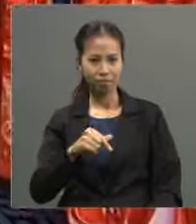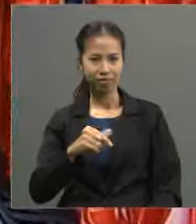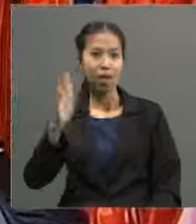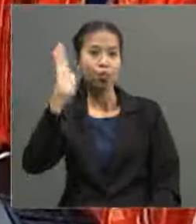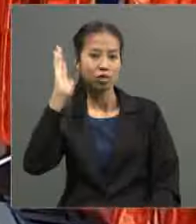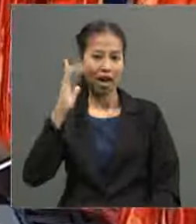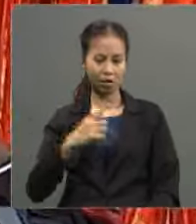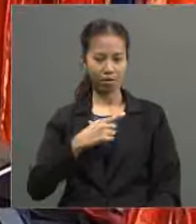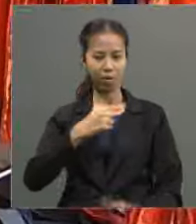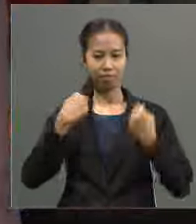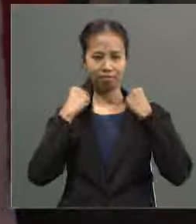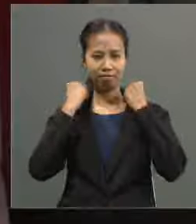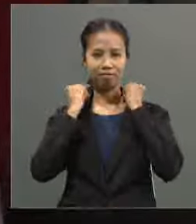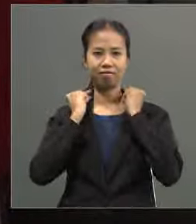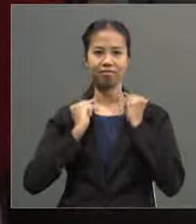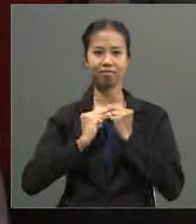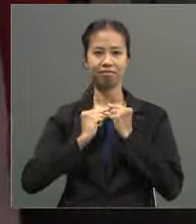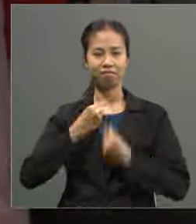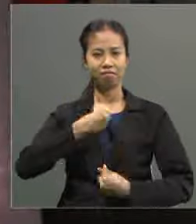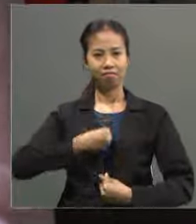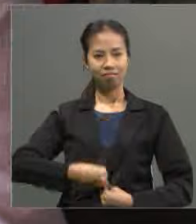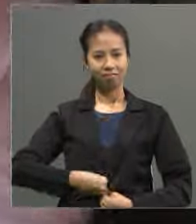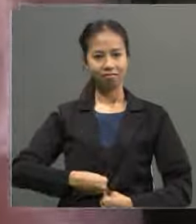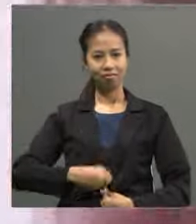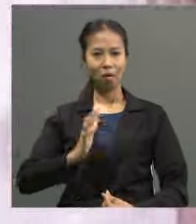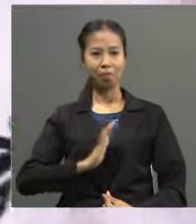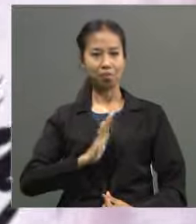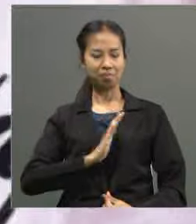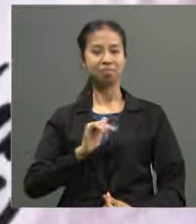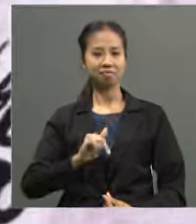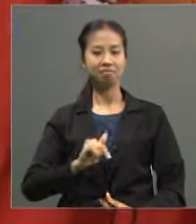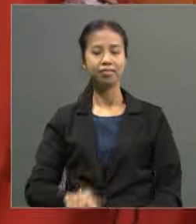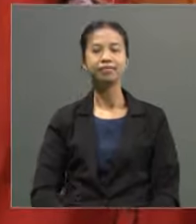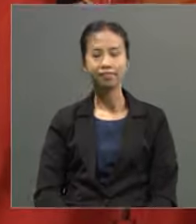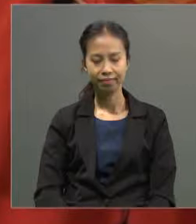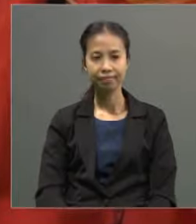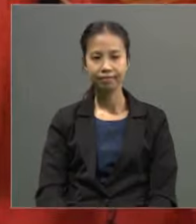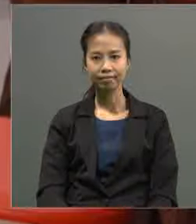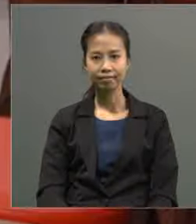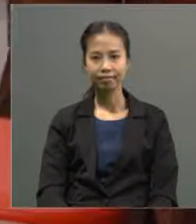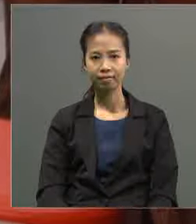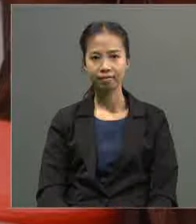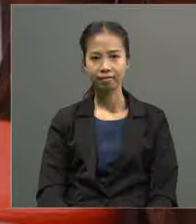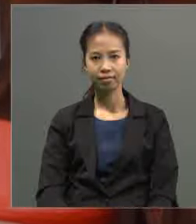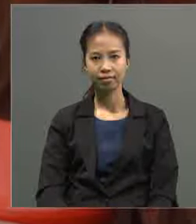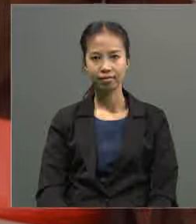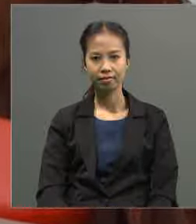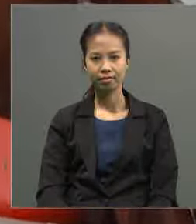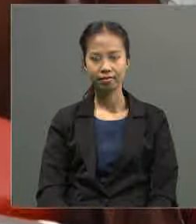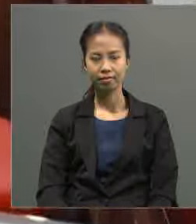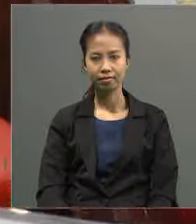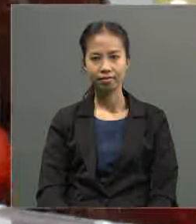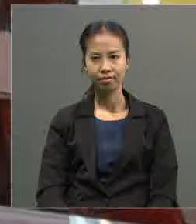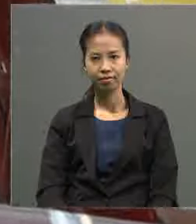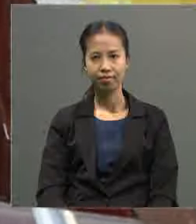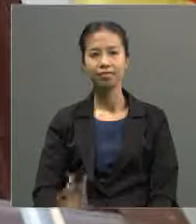เจ้าสัวชุดเสื้อเจ้าสัวใส่ออกงานใส่อะไรอย่างเงี้ยค่ะอ่ะถ้าเกิดว่าพูดถึง